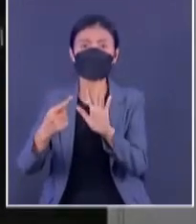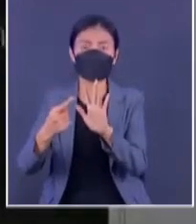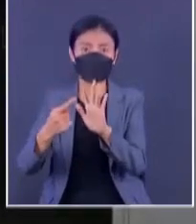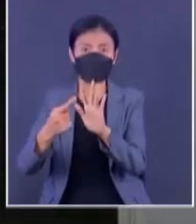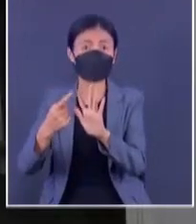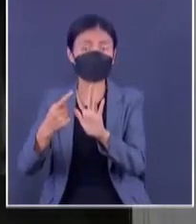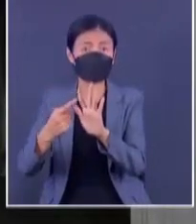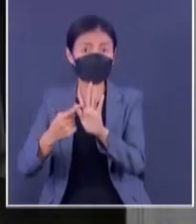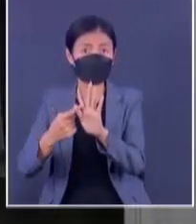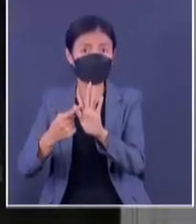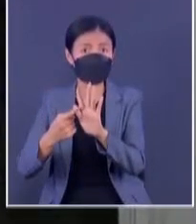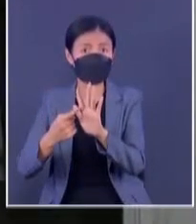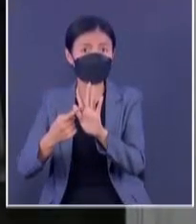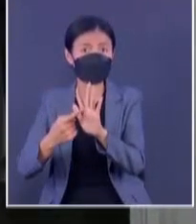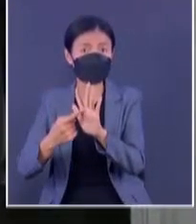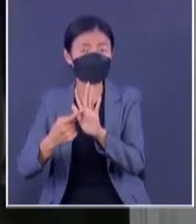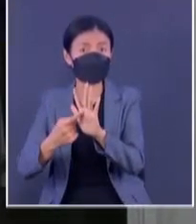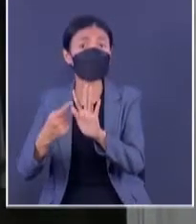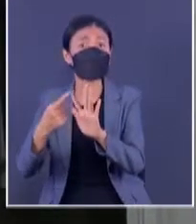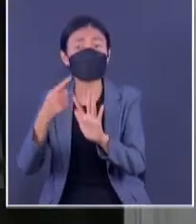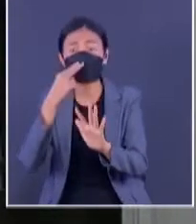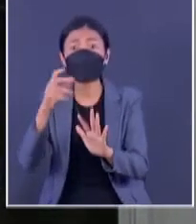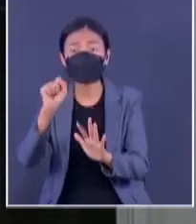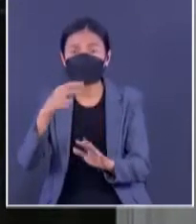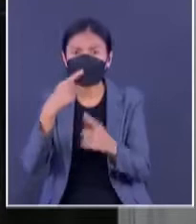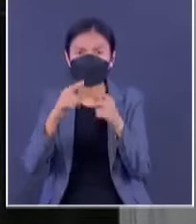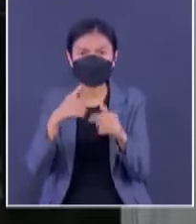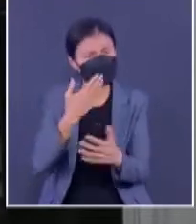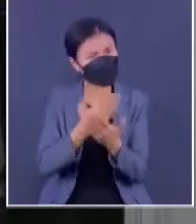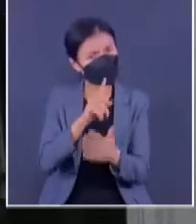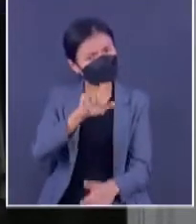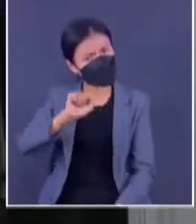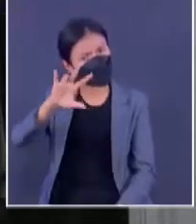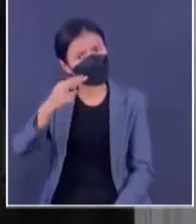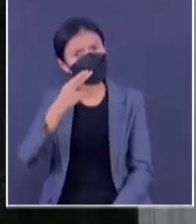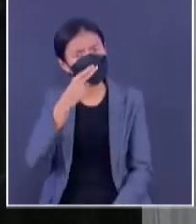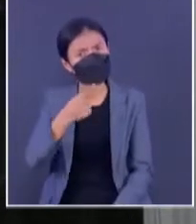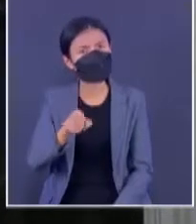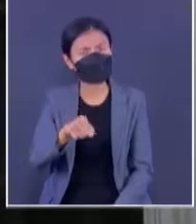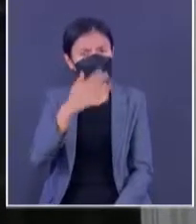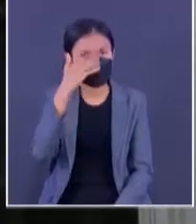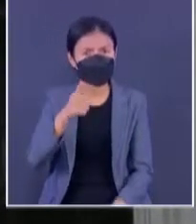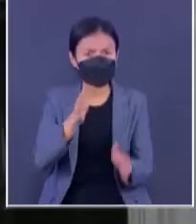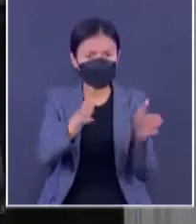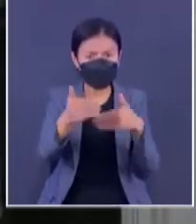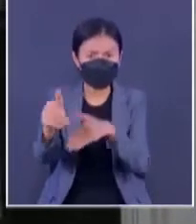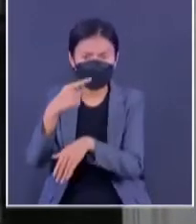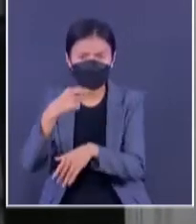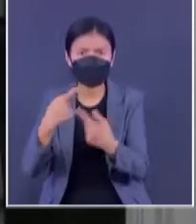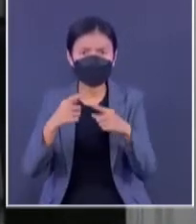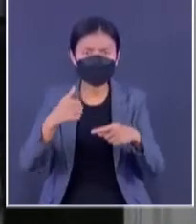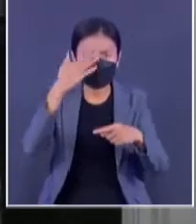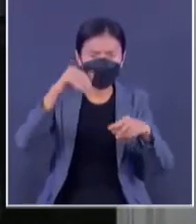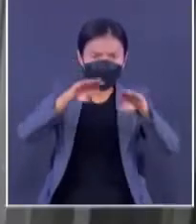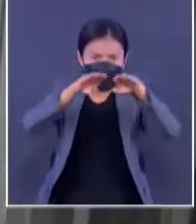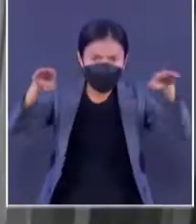าแพงเกินจริงหรือไม่เพราะว่ามีเพียงโครงสร้างเหล็กแล้วล้อมด้วยแผ่นหลังคาเหล็กไม่ปูกระเบื้องแ